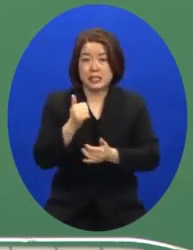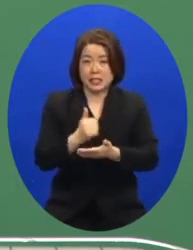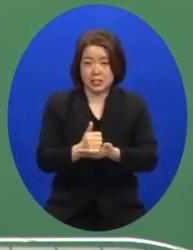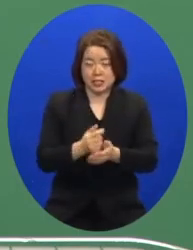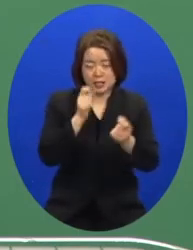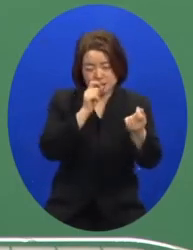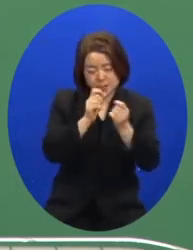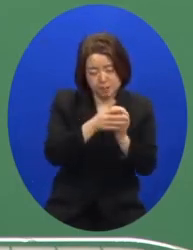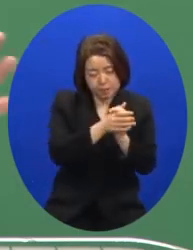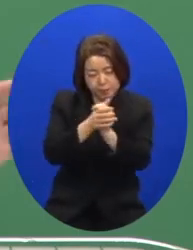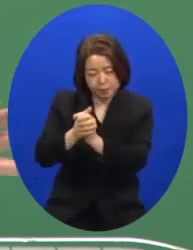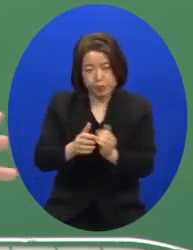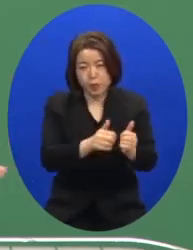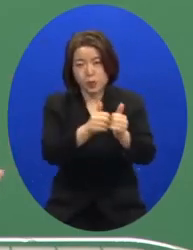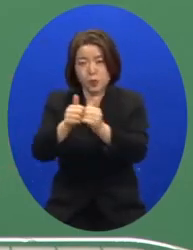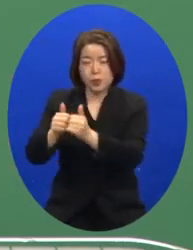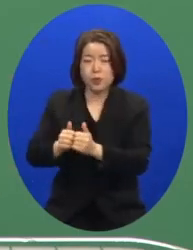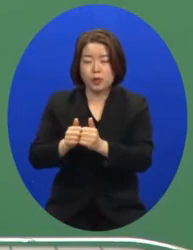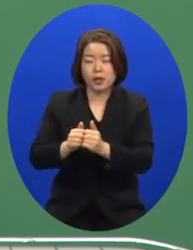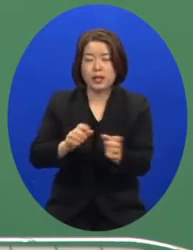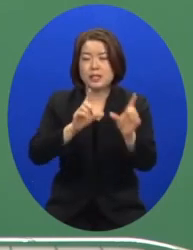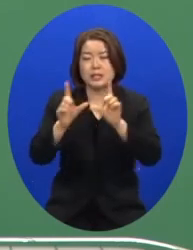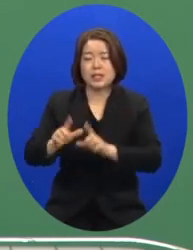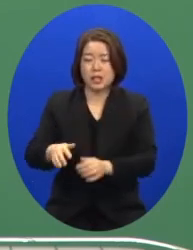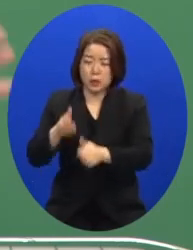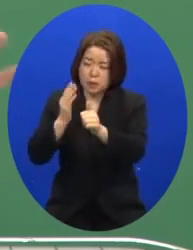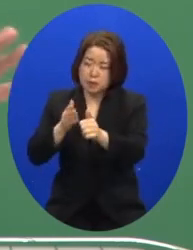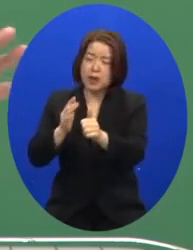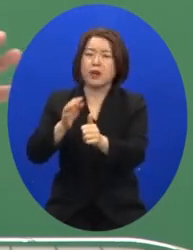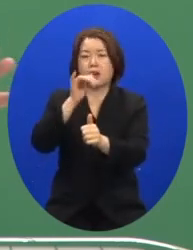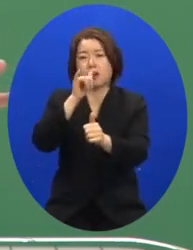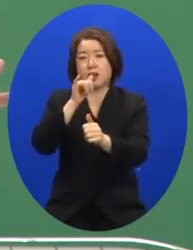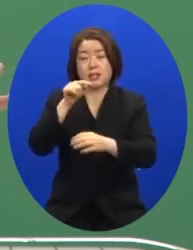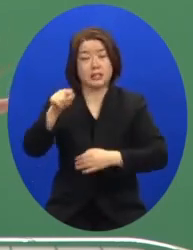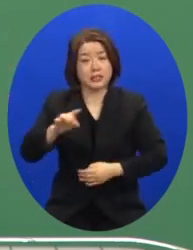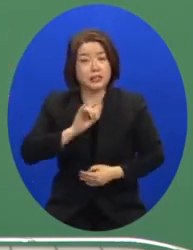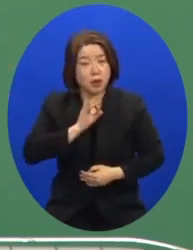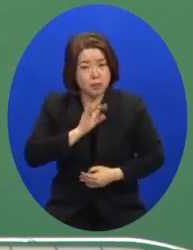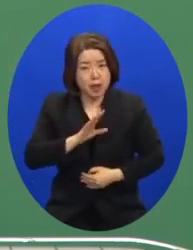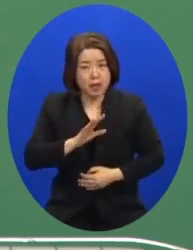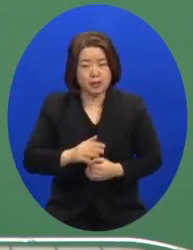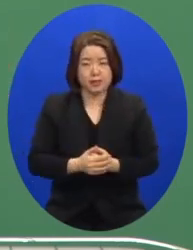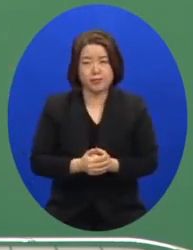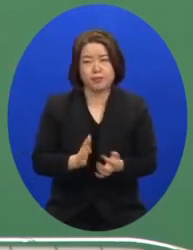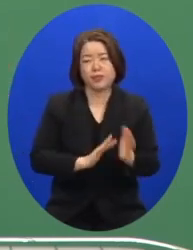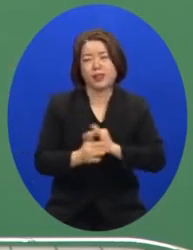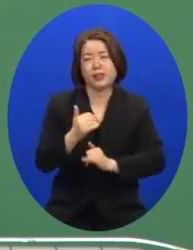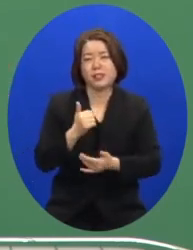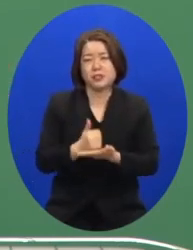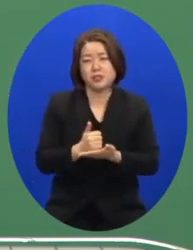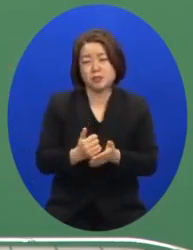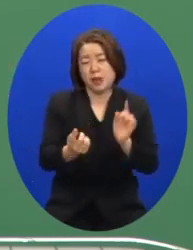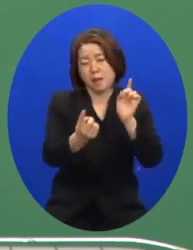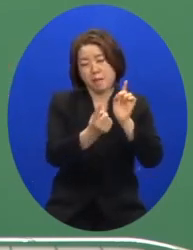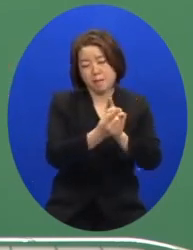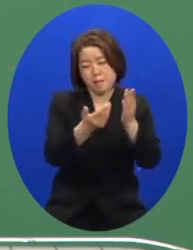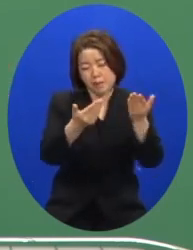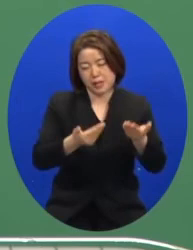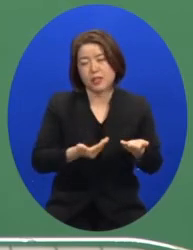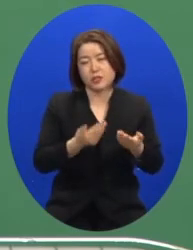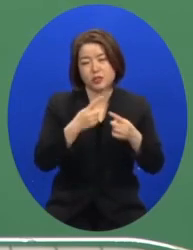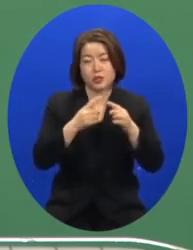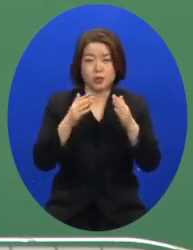이동영 않은 삶을 살라고 권하는 거예요 그것만이 예수님께서 만나 주시는 교회